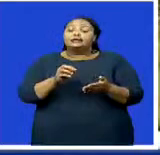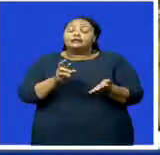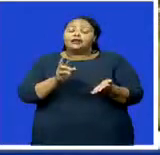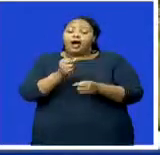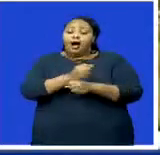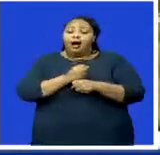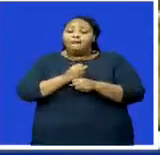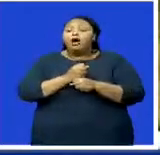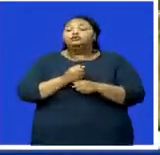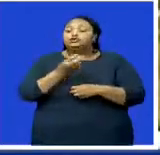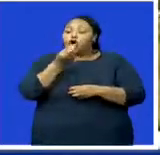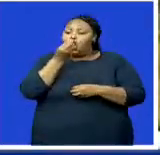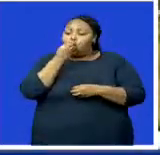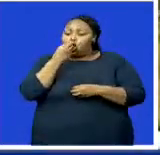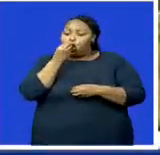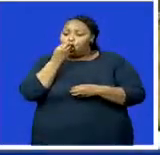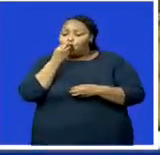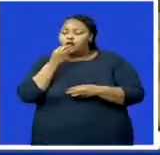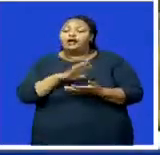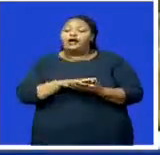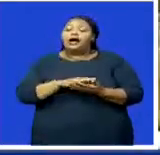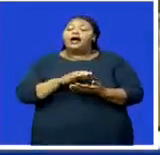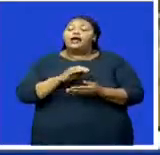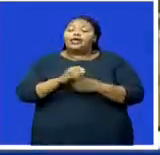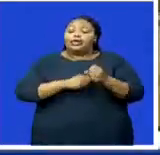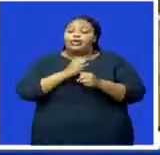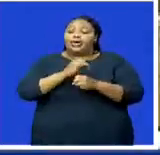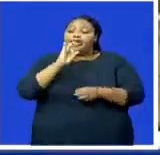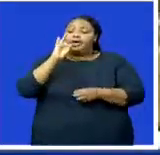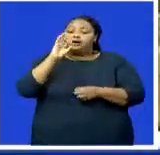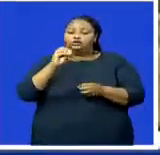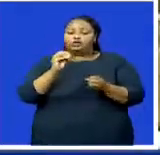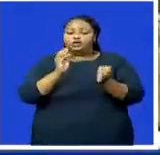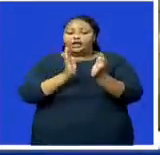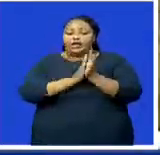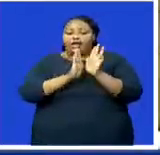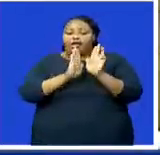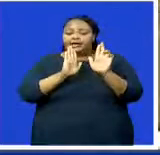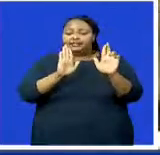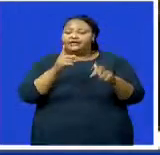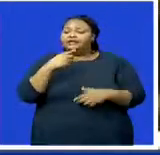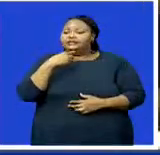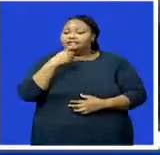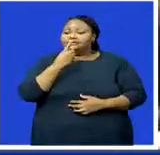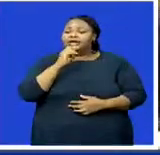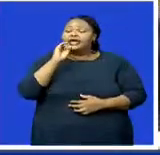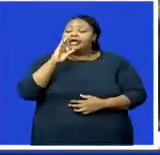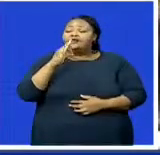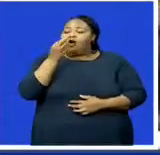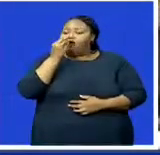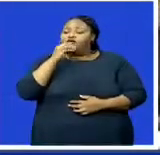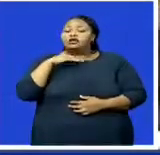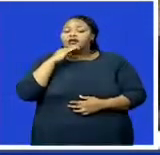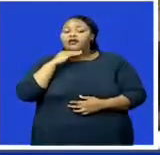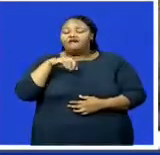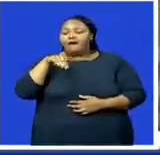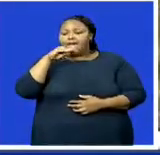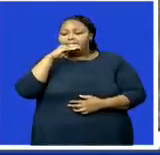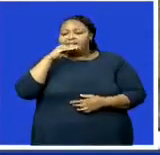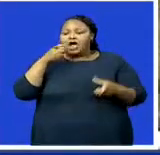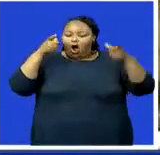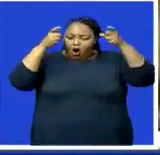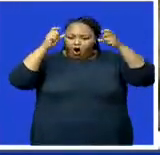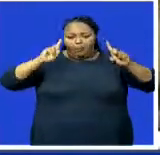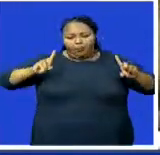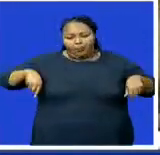kudeda imvula kahle imfuyo iyafa. Lo mbiko uthi ngeminyaka wa 2018 ngenyanga yemphala lapho bekude khona timvula